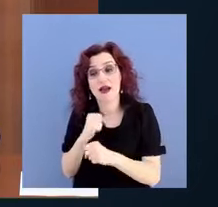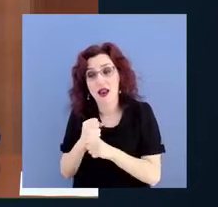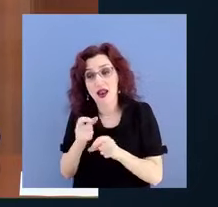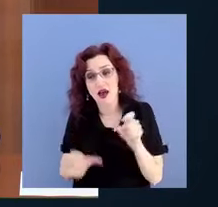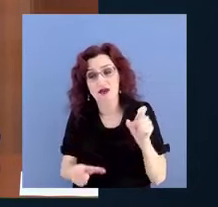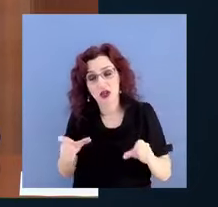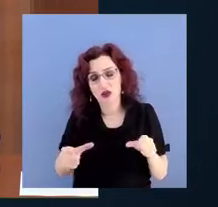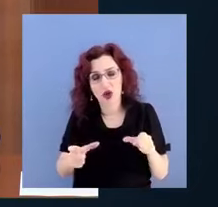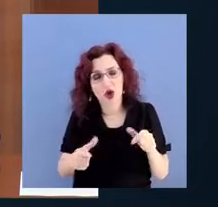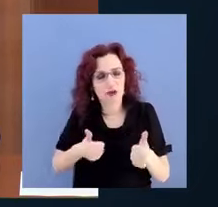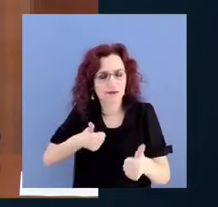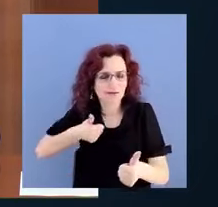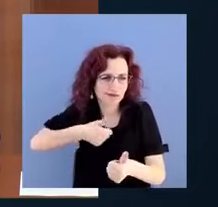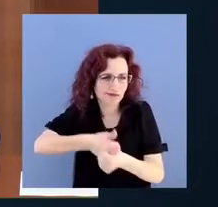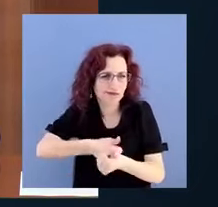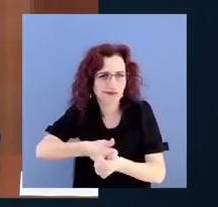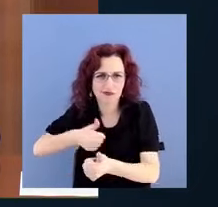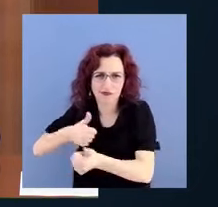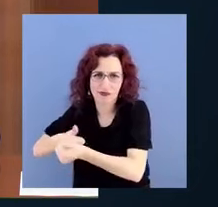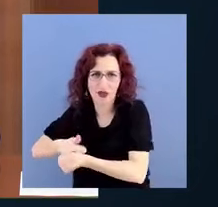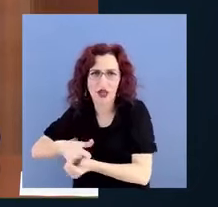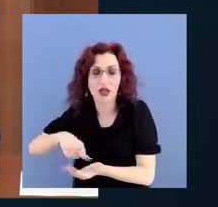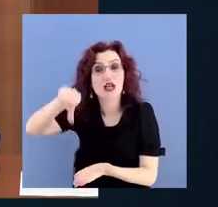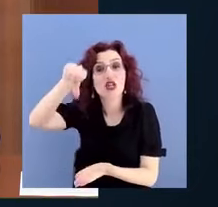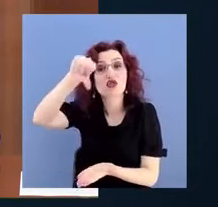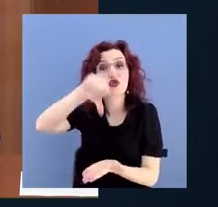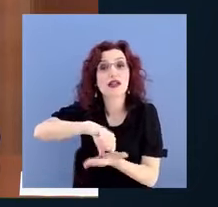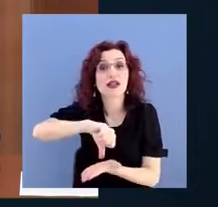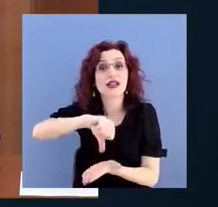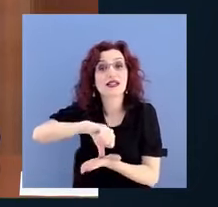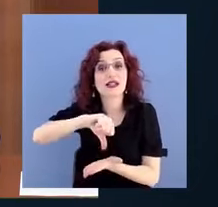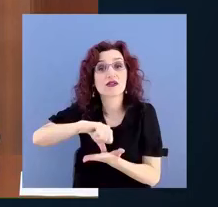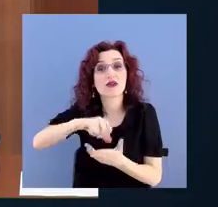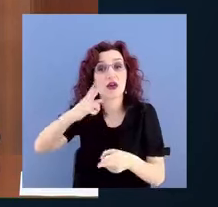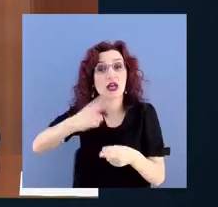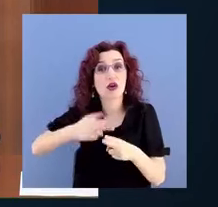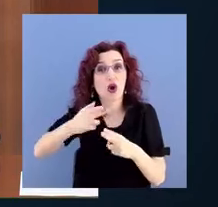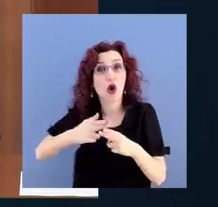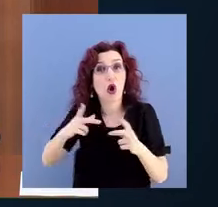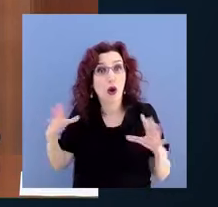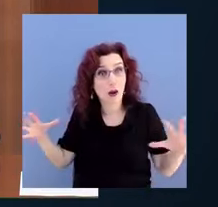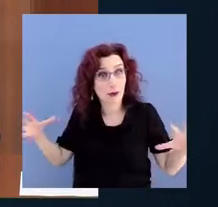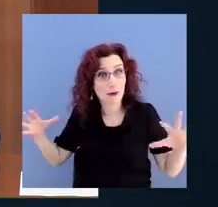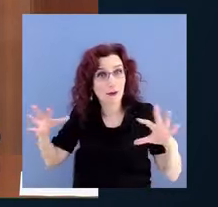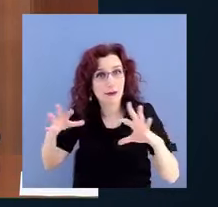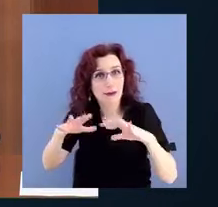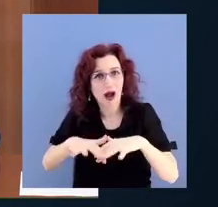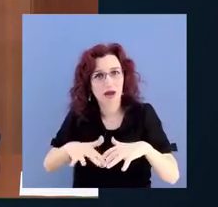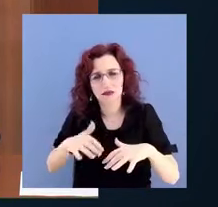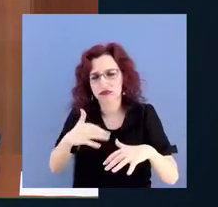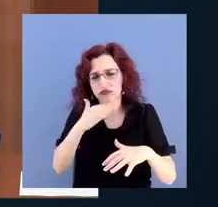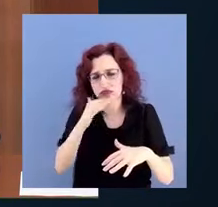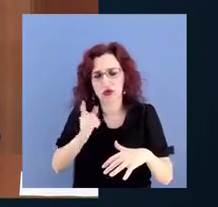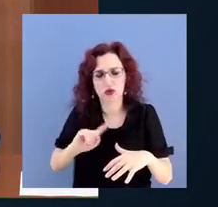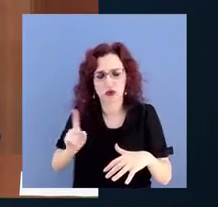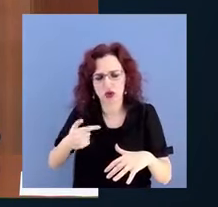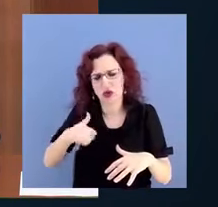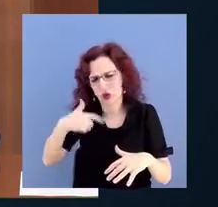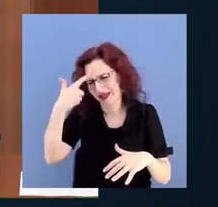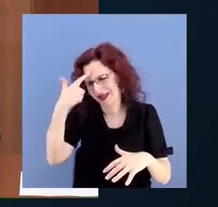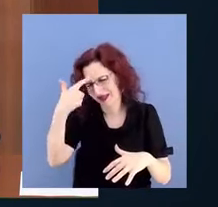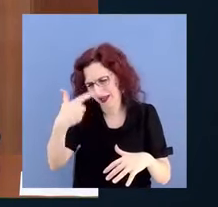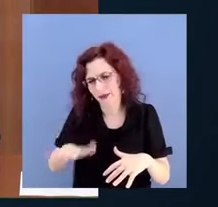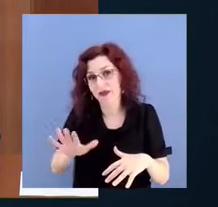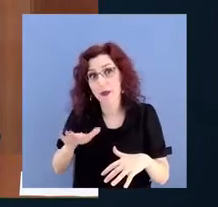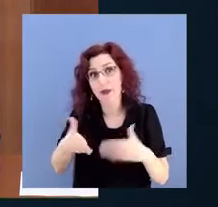la centralizzazione a roma chiamiamola così non era più sufficiente ce ne siamo accorti proprio durante questo lo sapevamo già ma diciamo ha accelerato